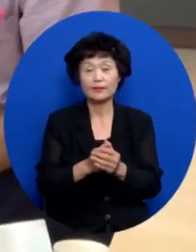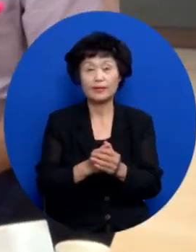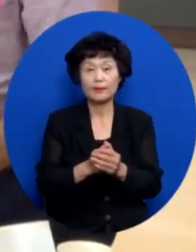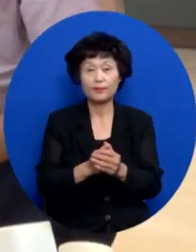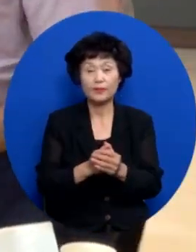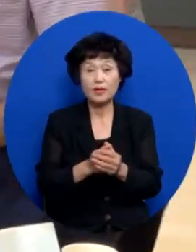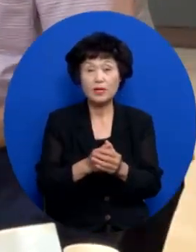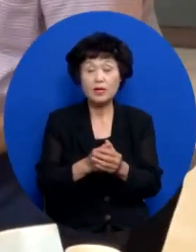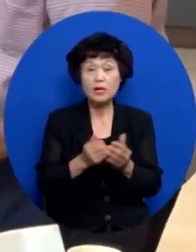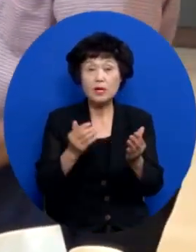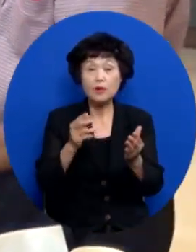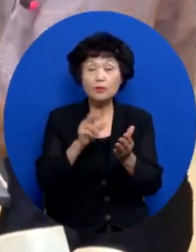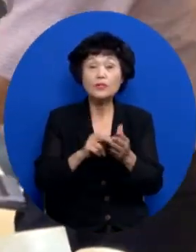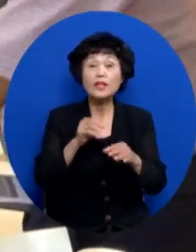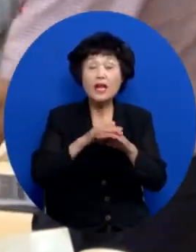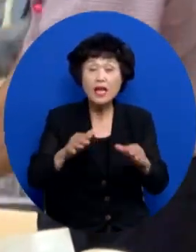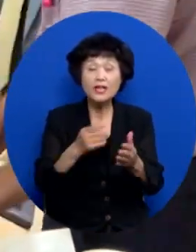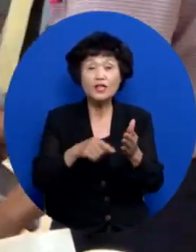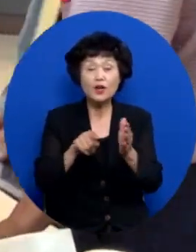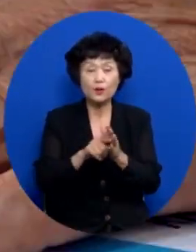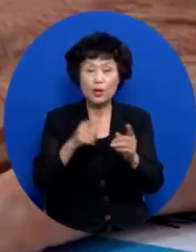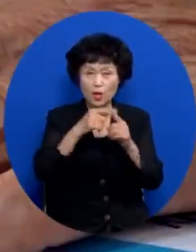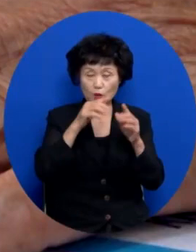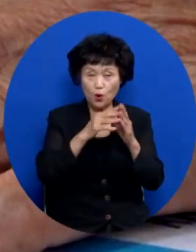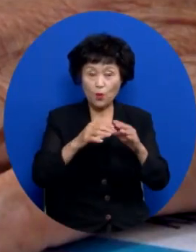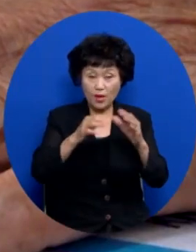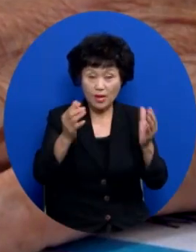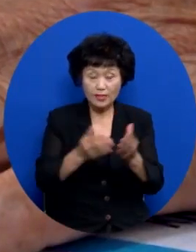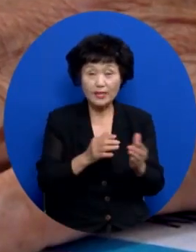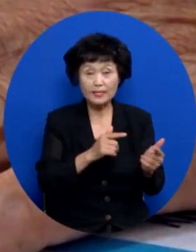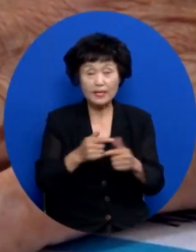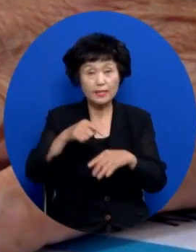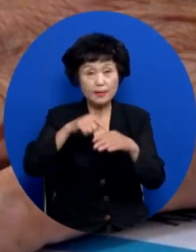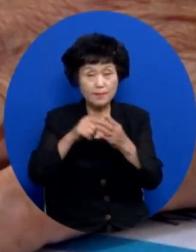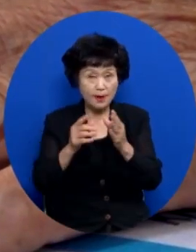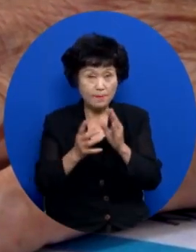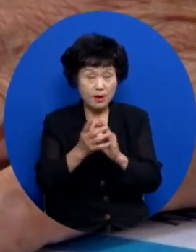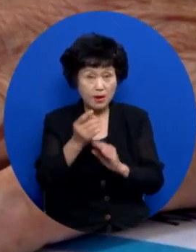저출생 극복을 위해 교회와 단체가 한 마음이 되어 교회 시설